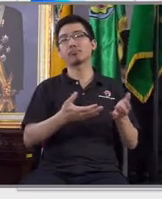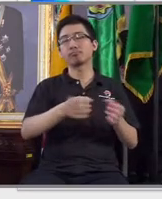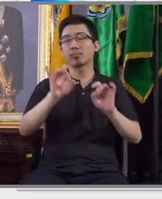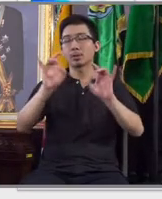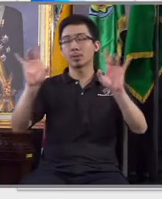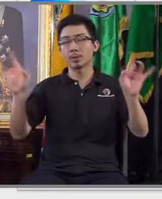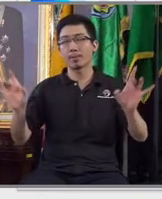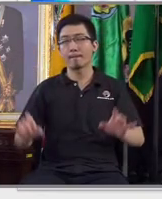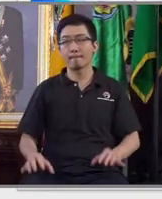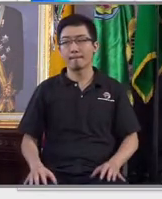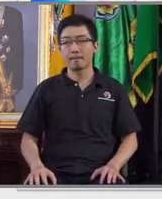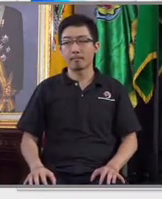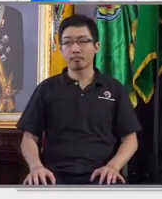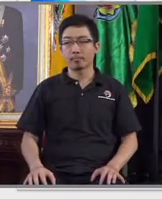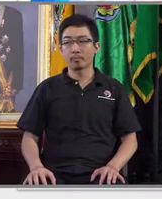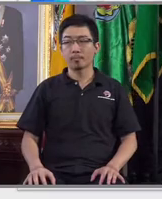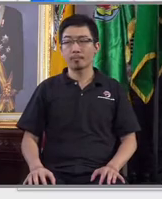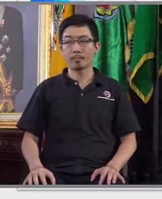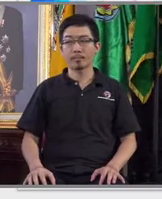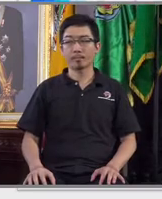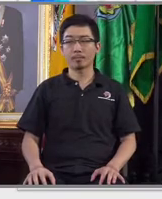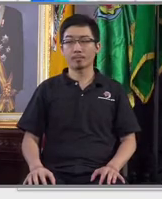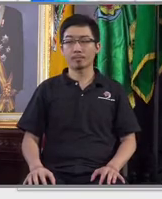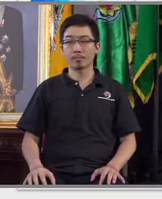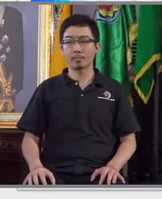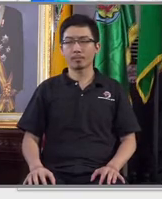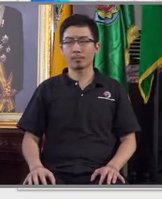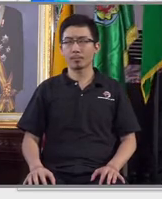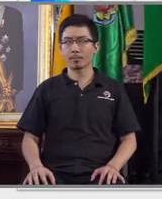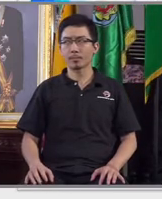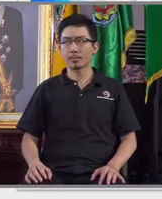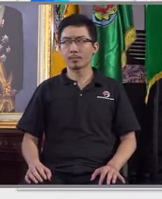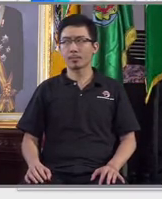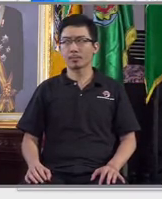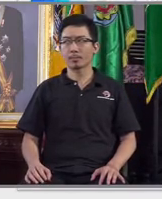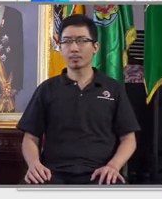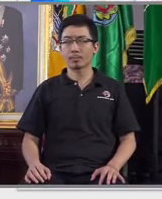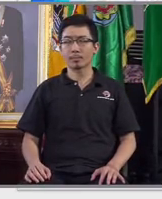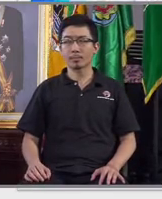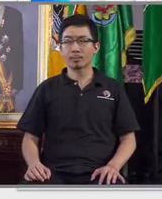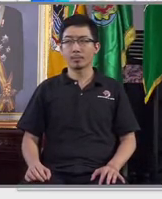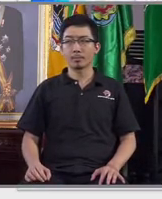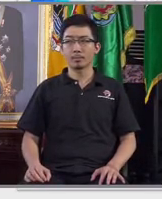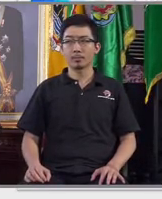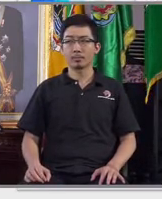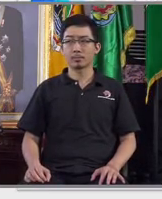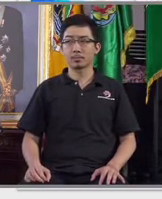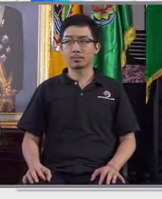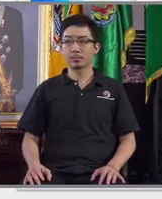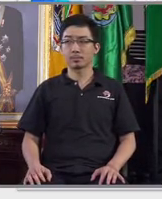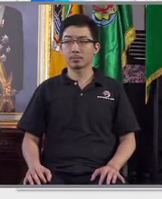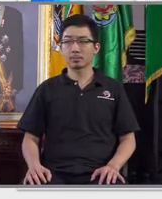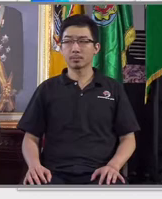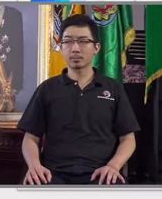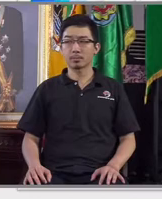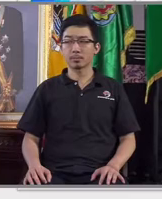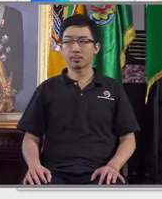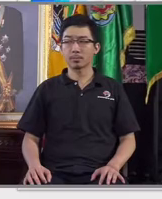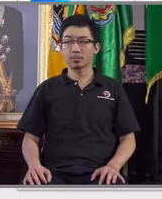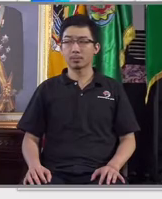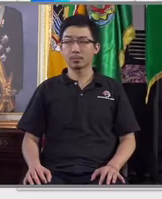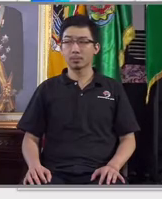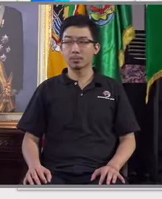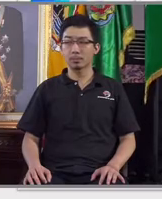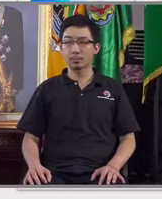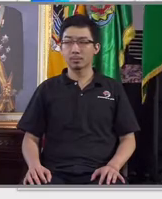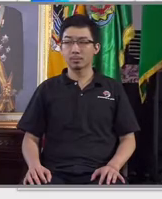Demak, pembangunan transportasi massal berbasis rel Kota Semarang, Kabupaten Kendal, Kabupaten Demak dan